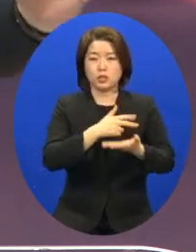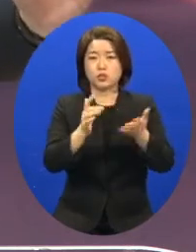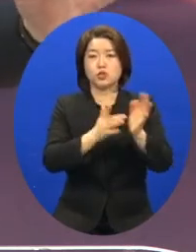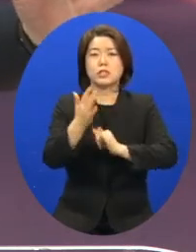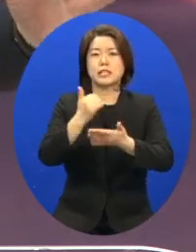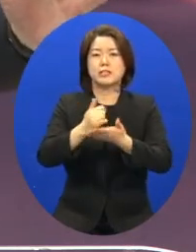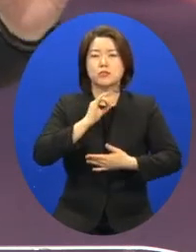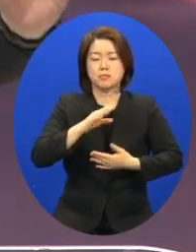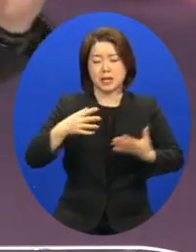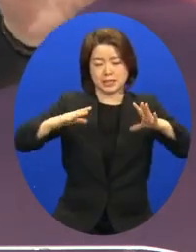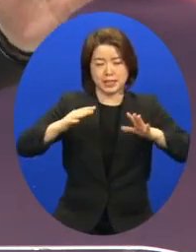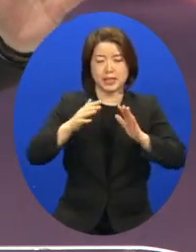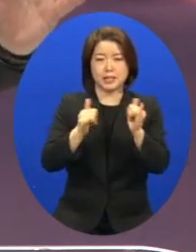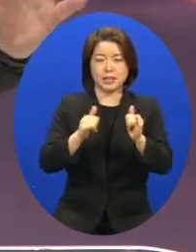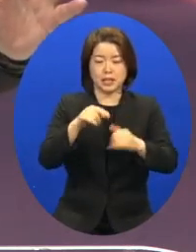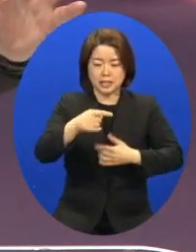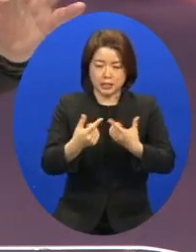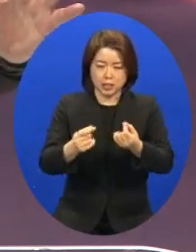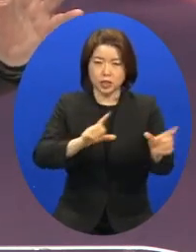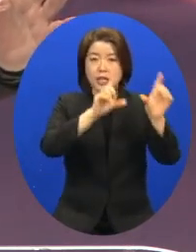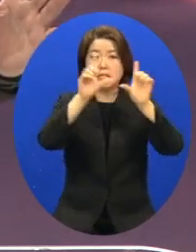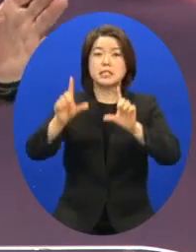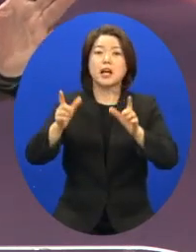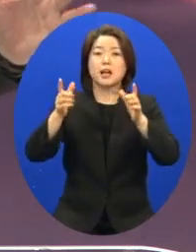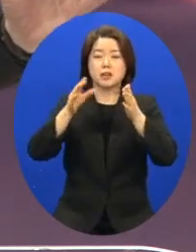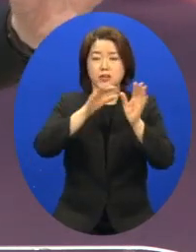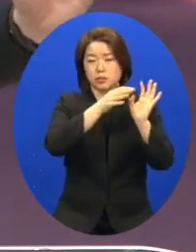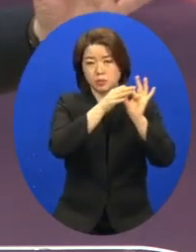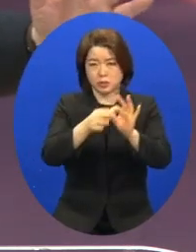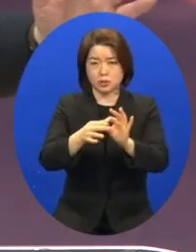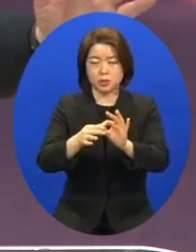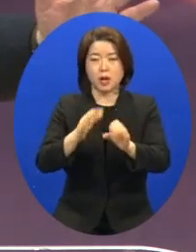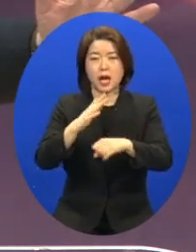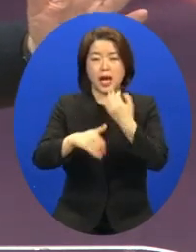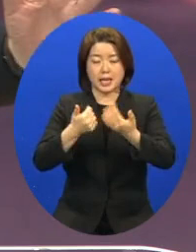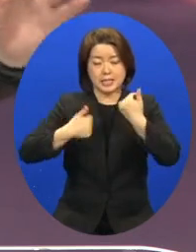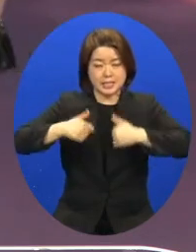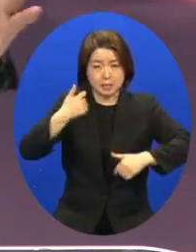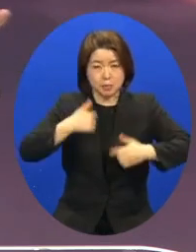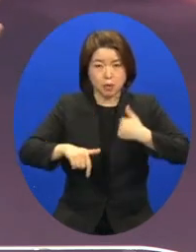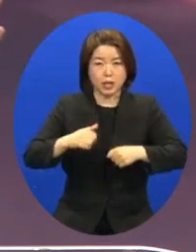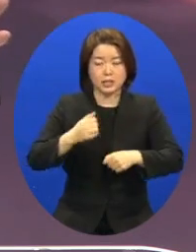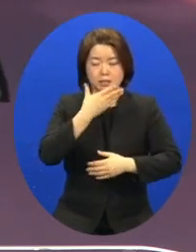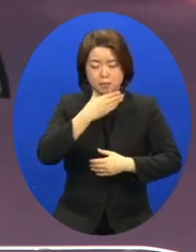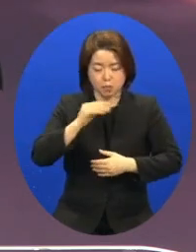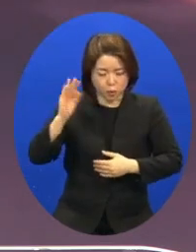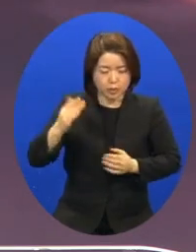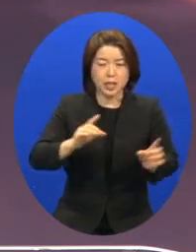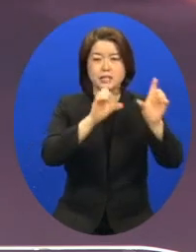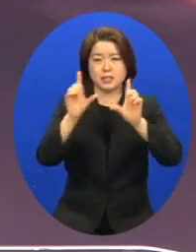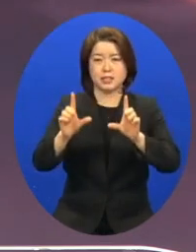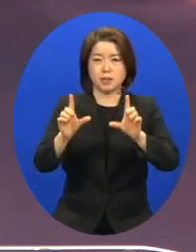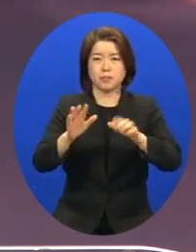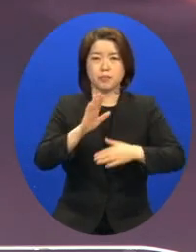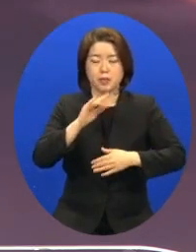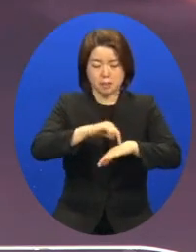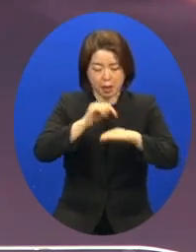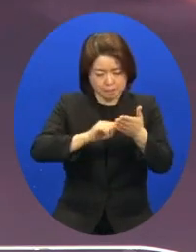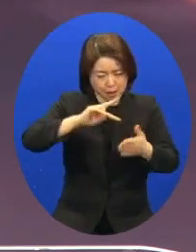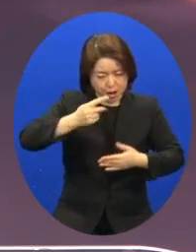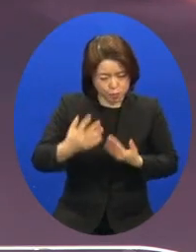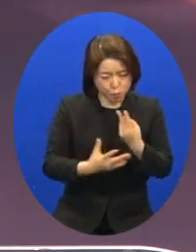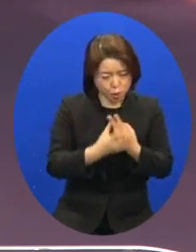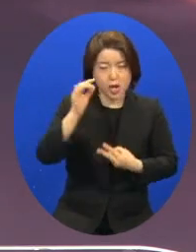예수님만 자랑하는 자로 그렇게 세상을 살면서 하나님이 기뻐하시는 그런 복된 삶, 정말 마음도 하나가